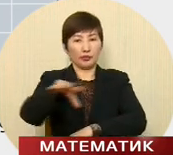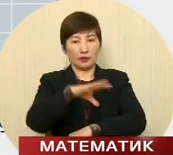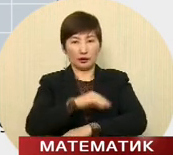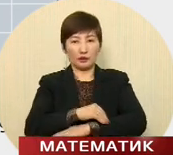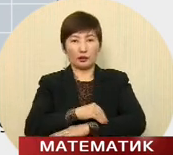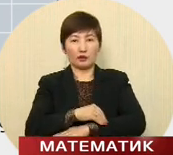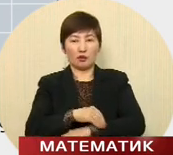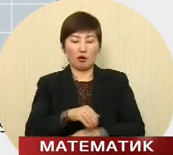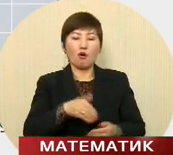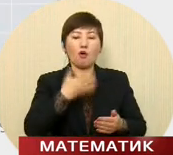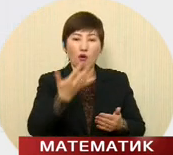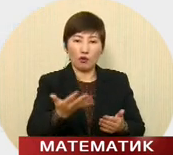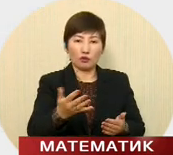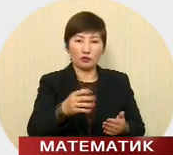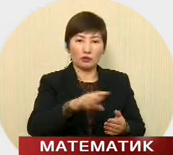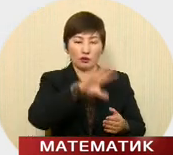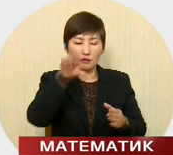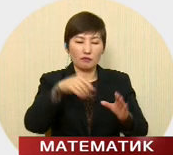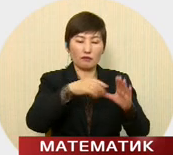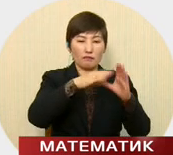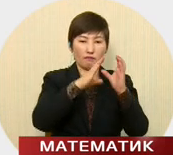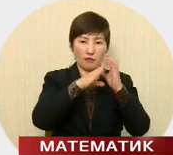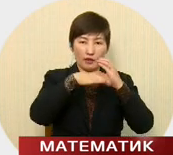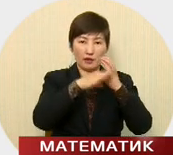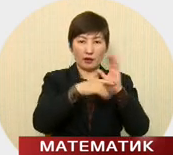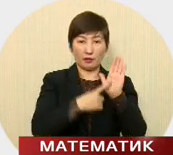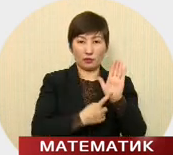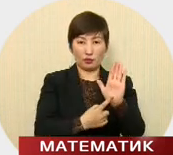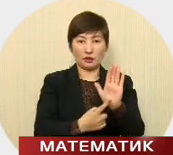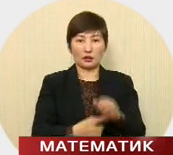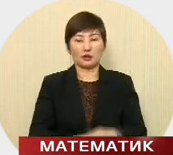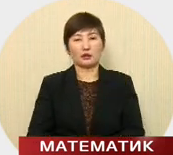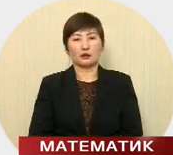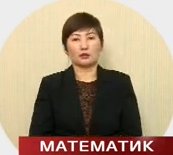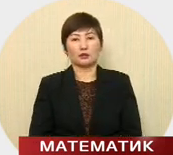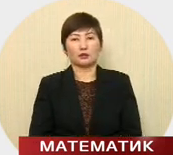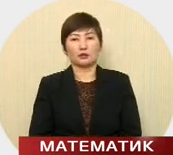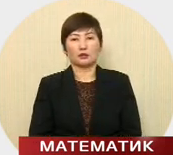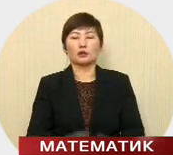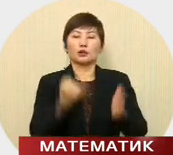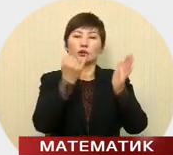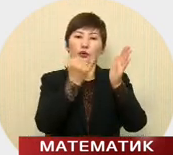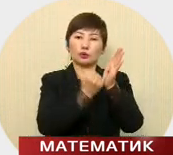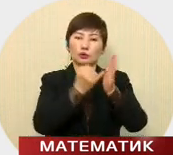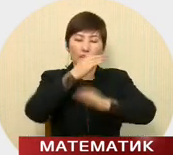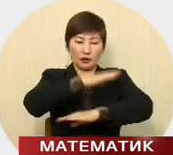за өгөгдлийг диаграммаар дүрслэх тухай авч утсан байна. За тэгэхээр бид нар 6 дугаар анги хүртлэе